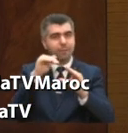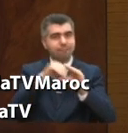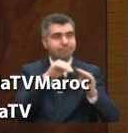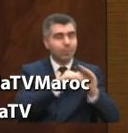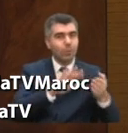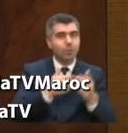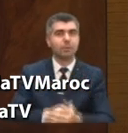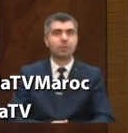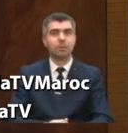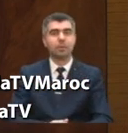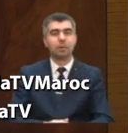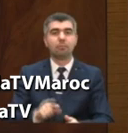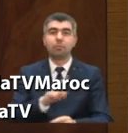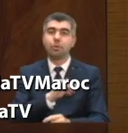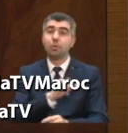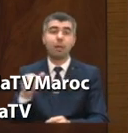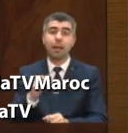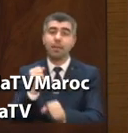العمل لم تعد ممكنة،